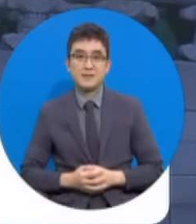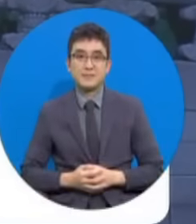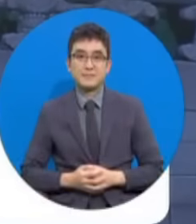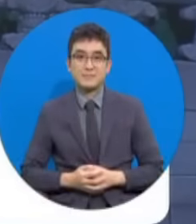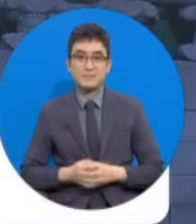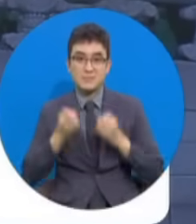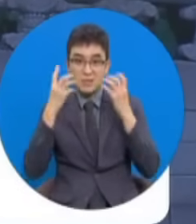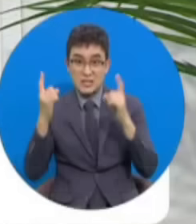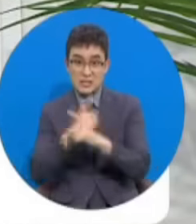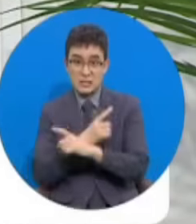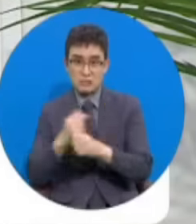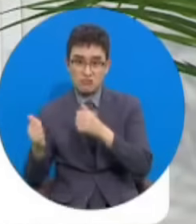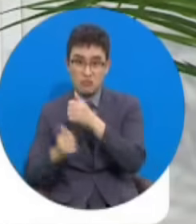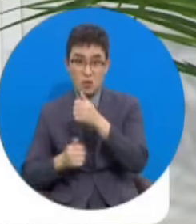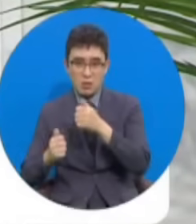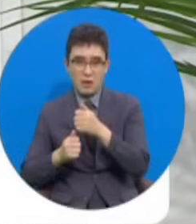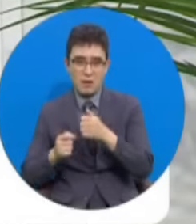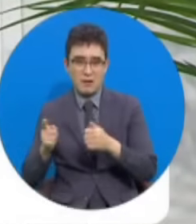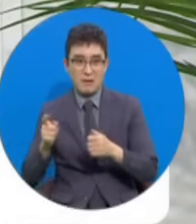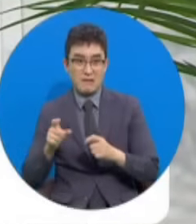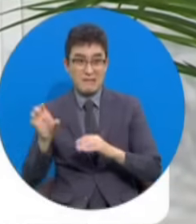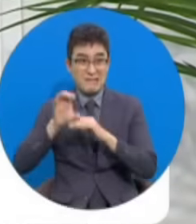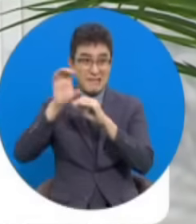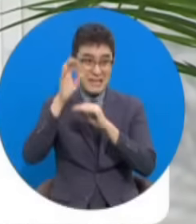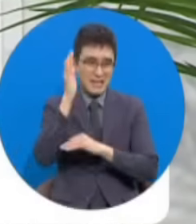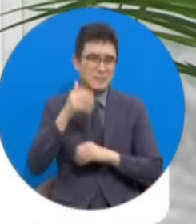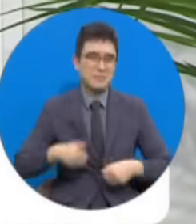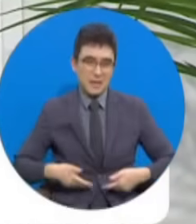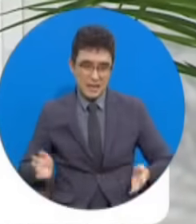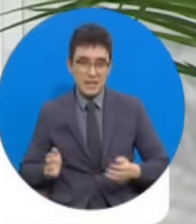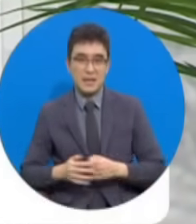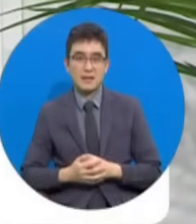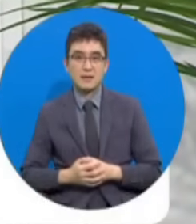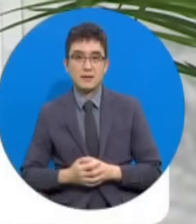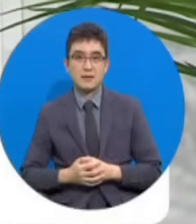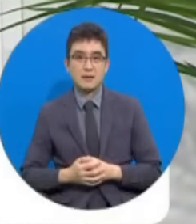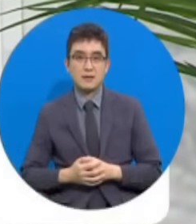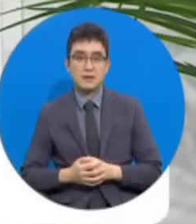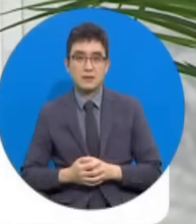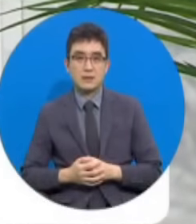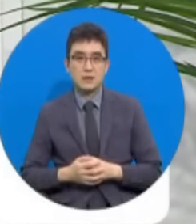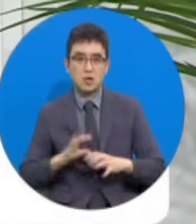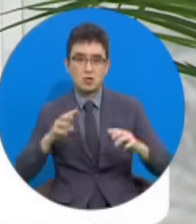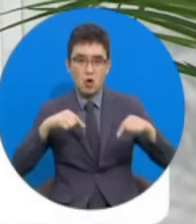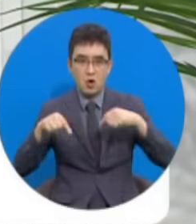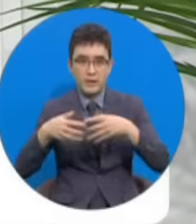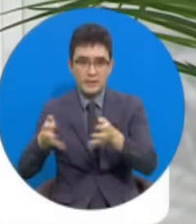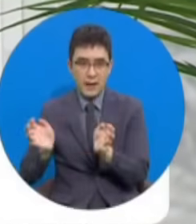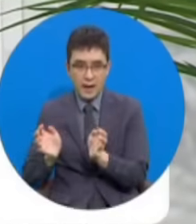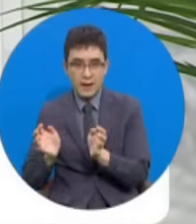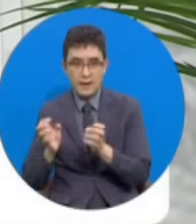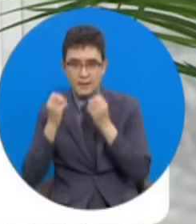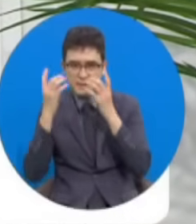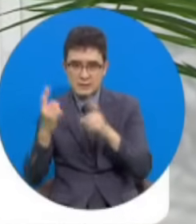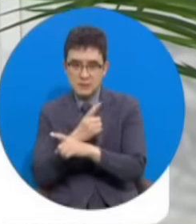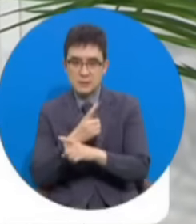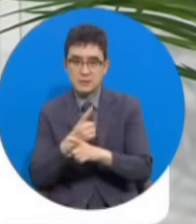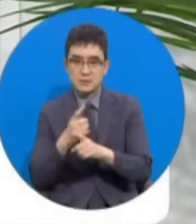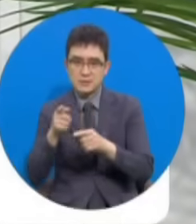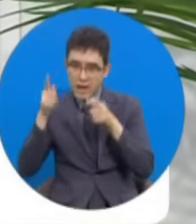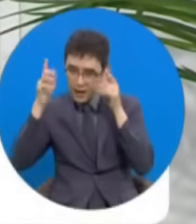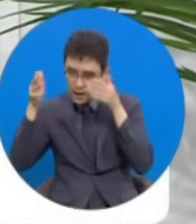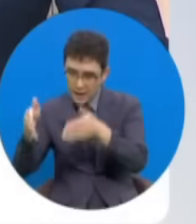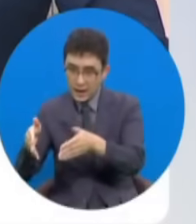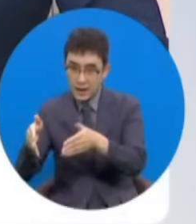혁신위가 그런 얘기까지 다 들을 필요는 없을 겁니다. 예. 정말 정당 혁신을 위해서 노력을 해주실 때라고 보고 있고요. 안에는 현역